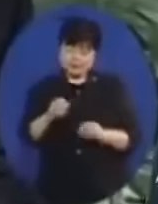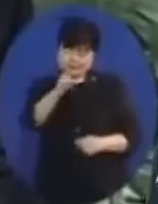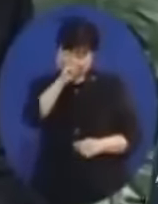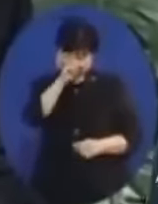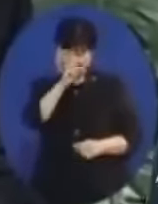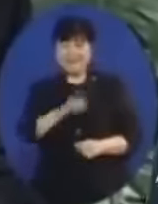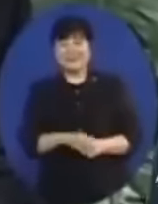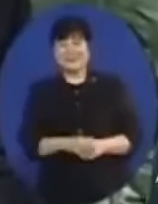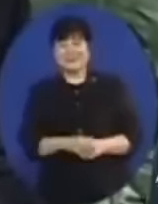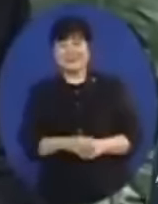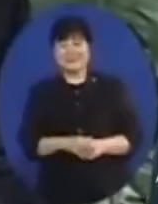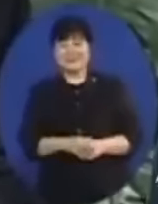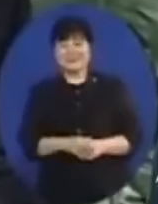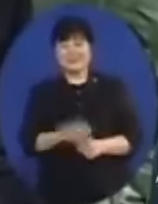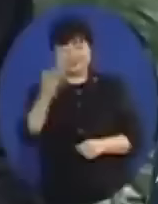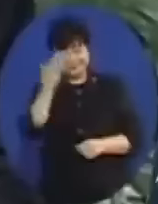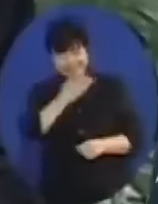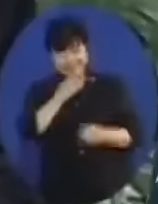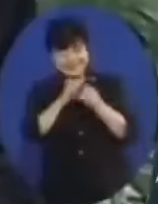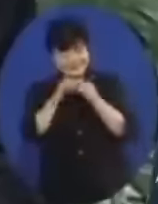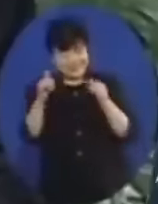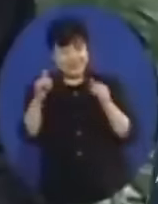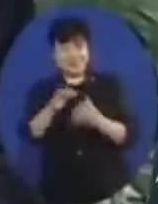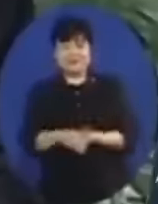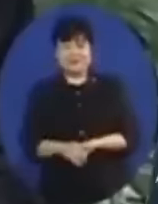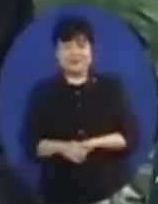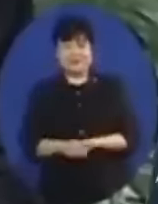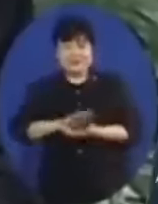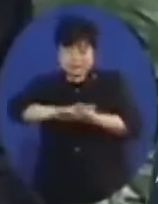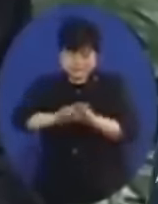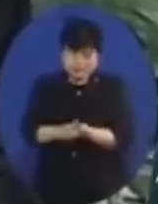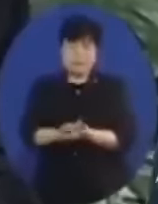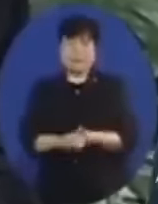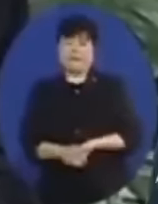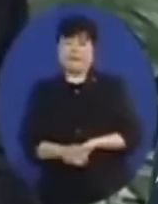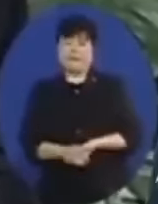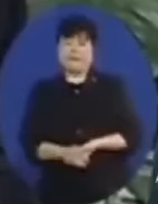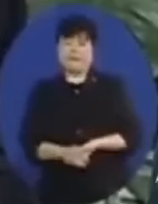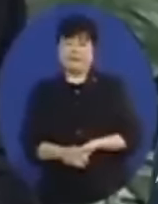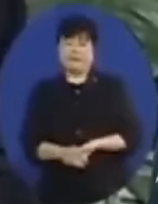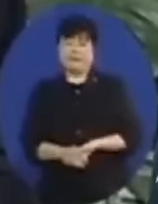착하고 순진한 사람인데 짓밟혀서